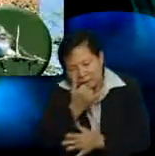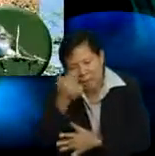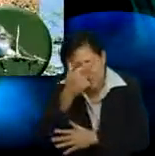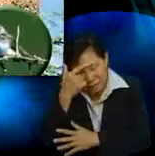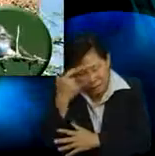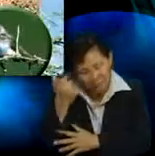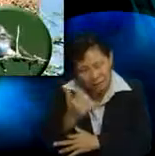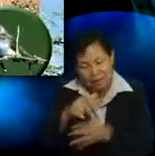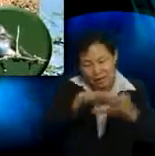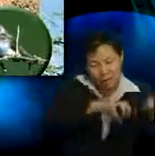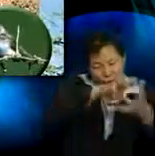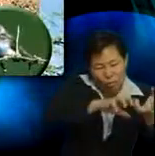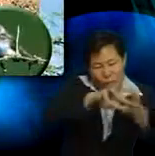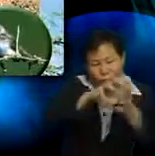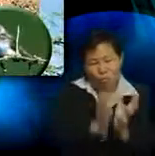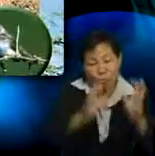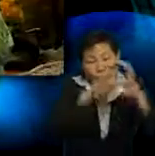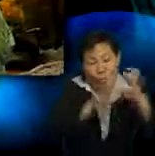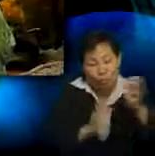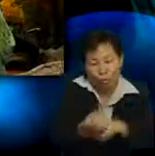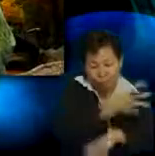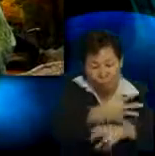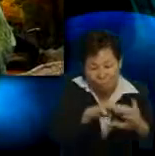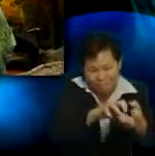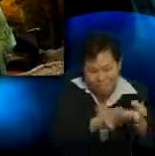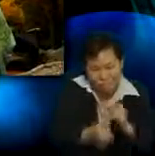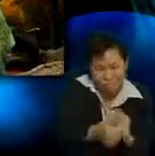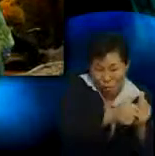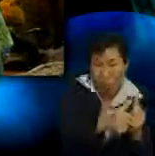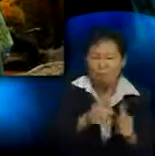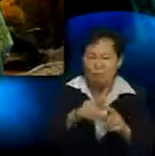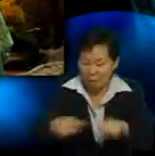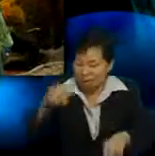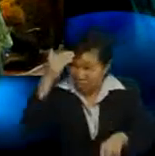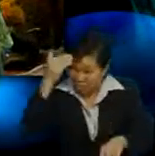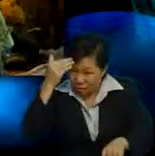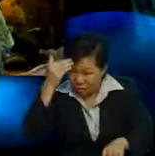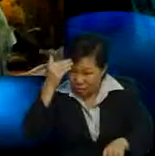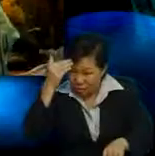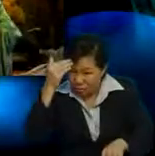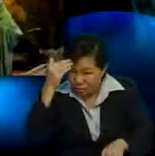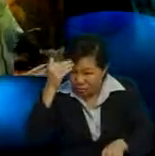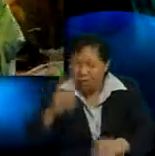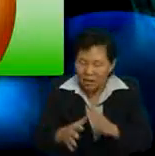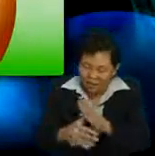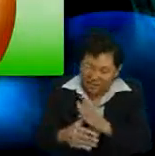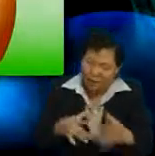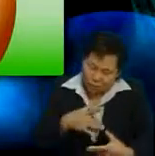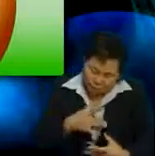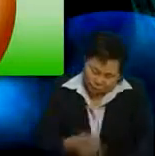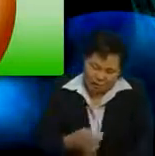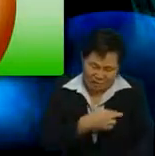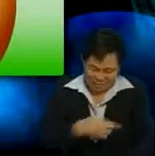kerana memusnahkan sarang tempua itu. Tapi ia tahu ikan merupakan kegemaran Raja